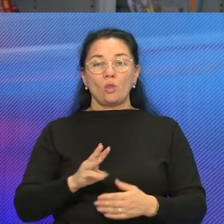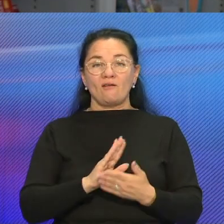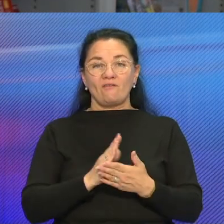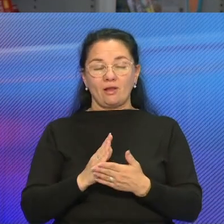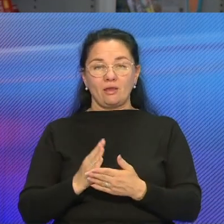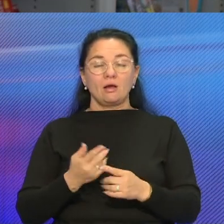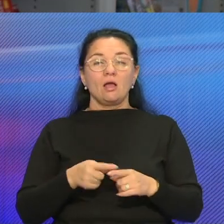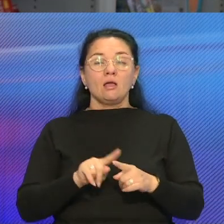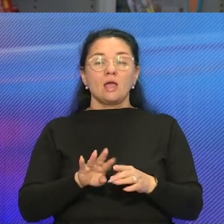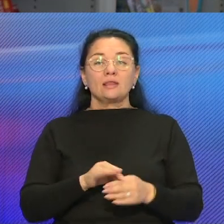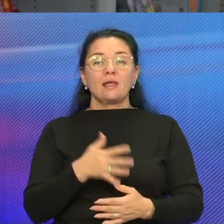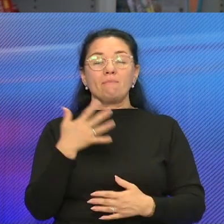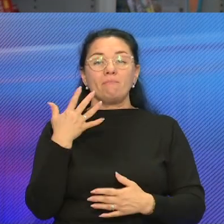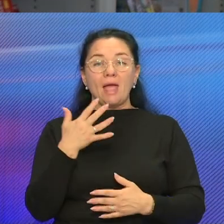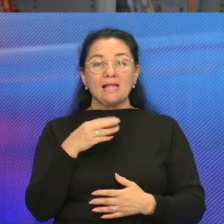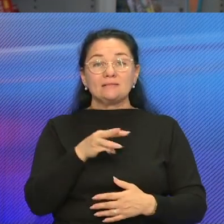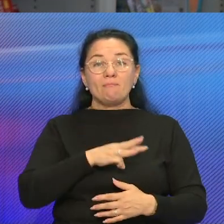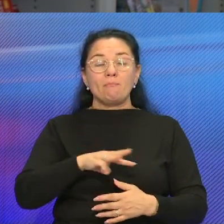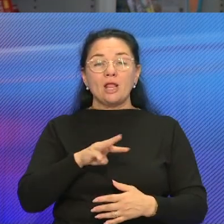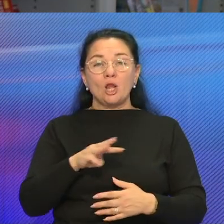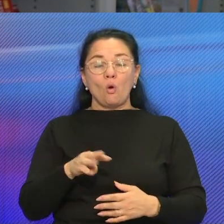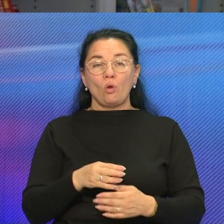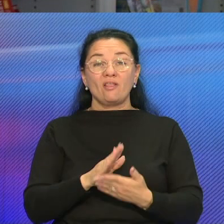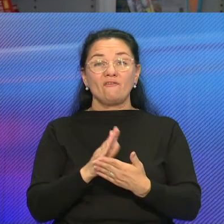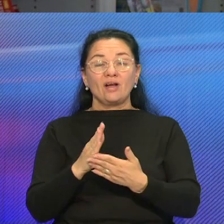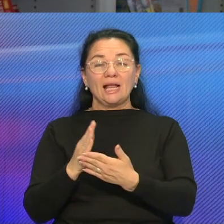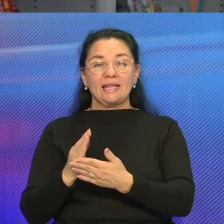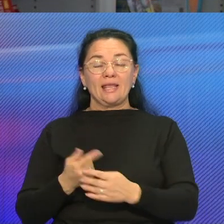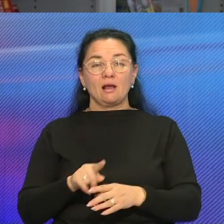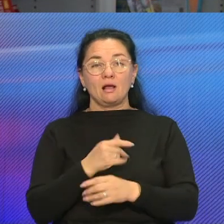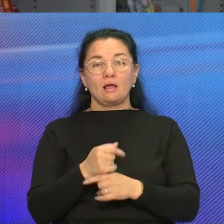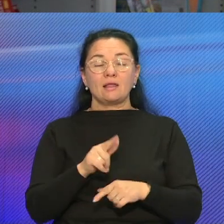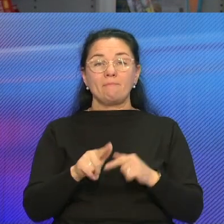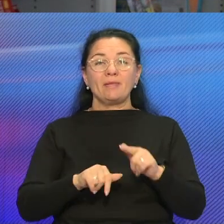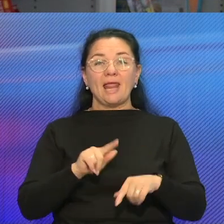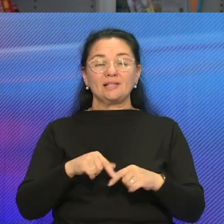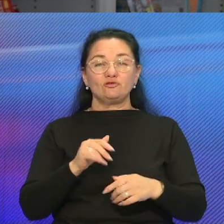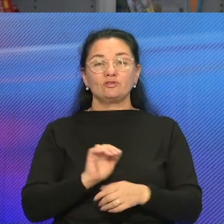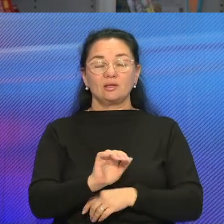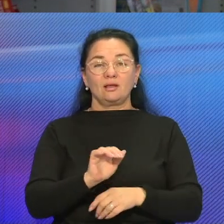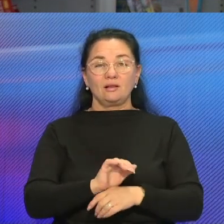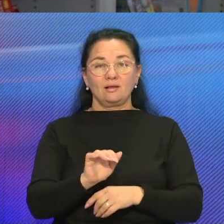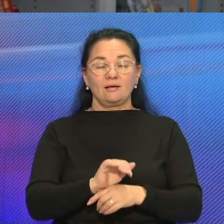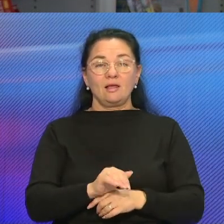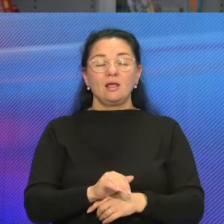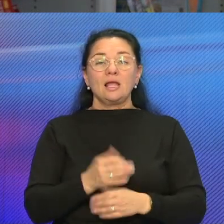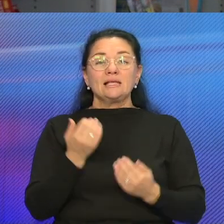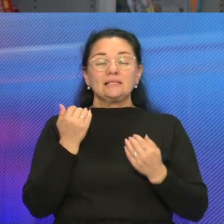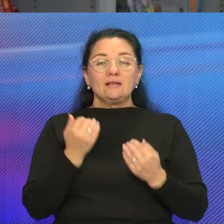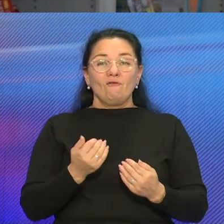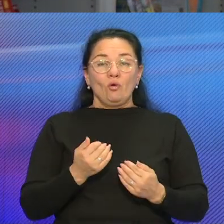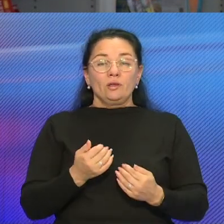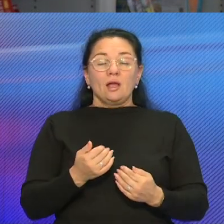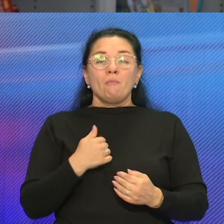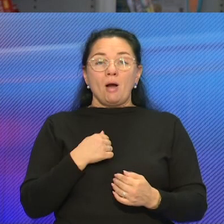Уявіці сабег, гэта пяць мільйонав экземпляраў кніг, піраядычных выданняў літературы на розных носьбітах. Сёня я